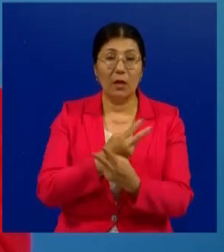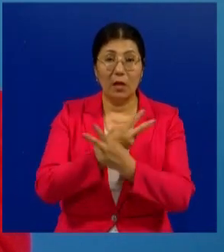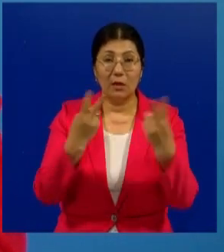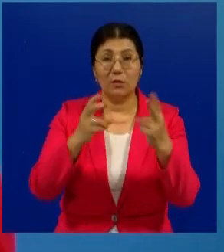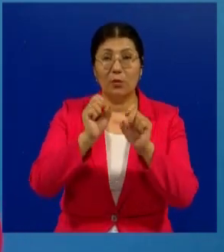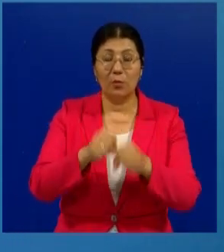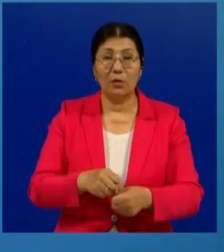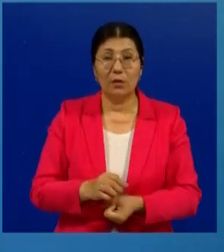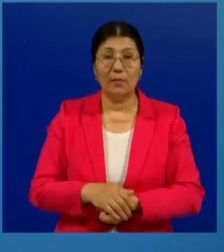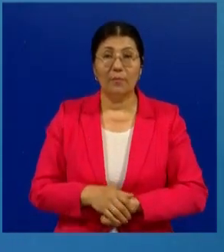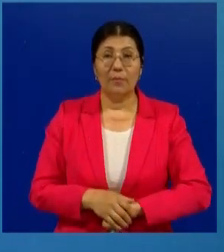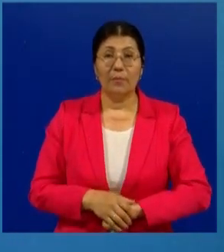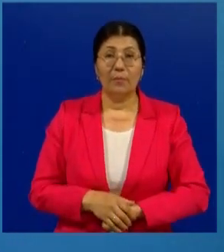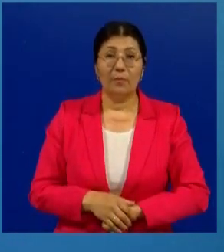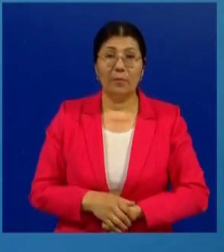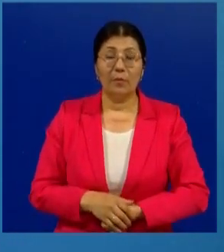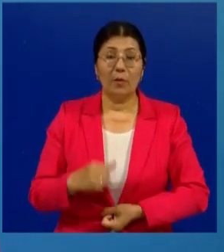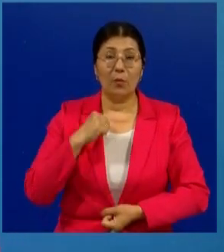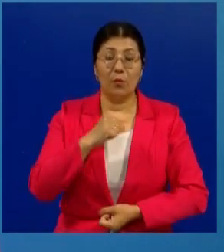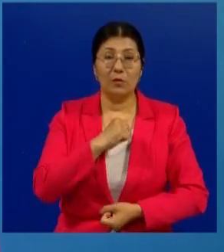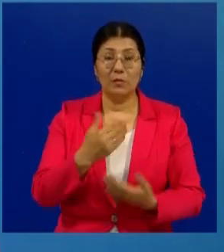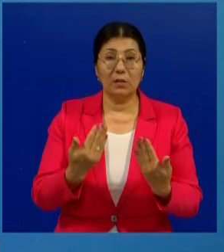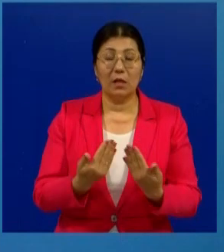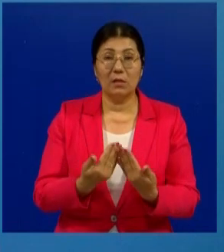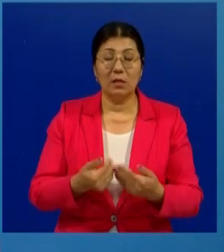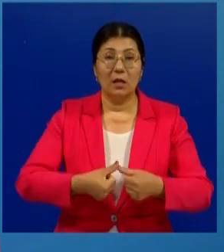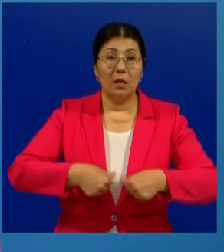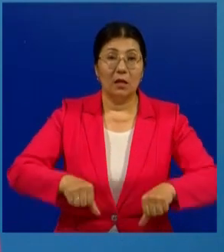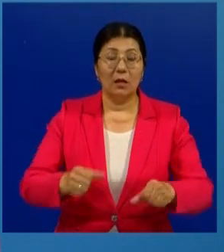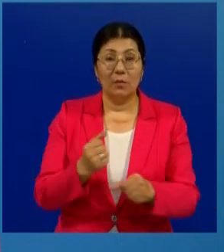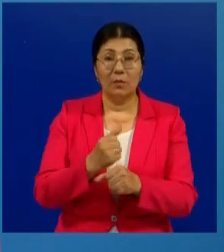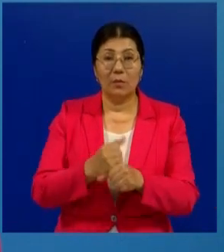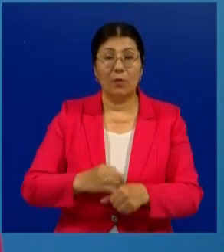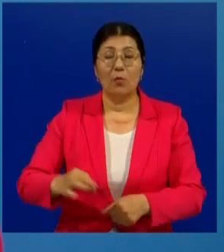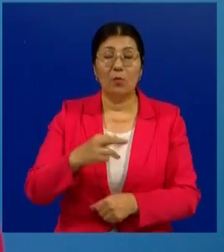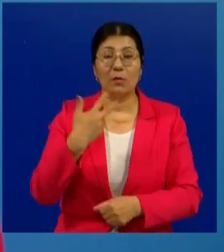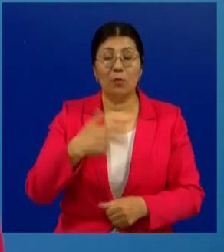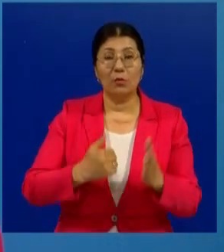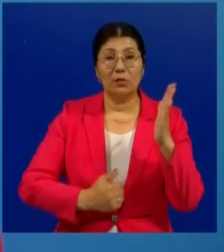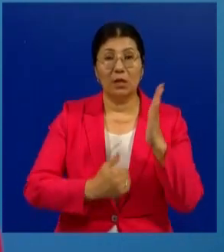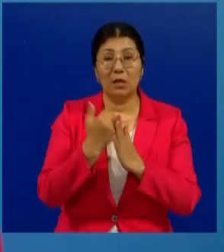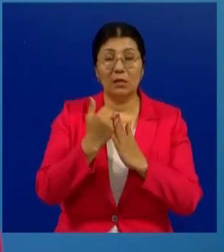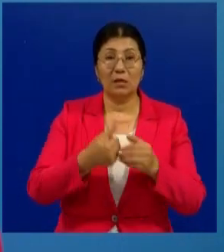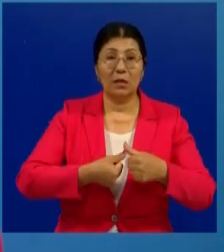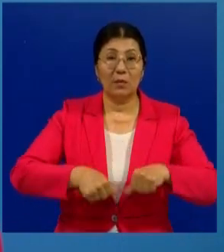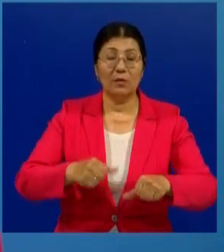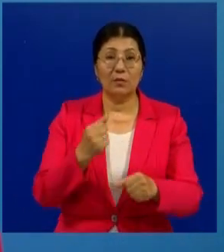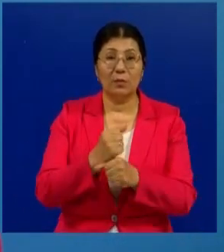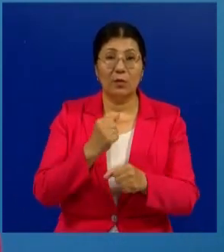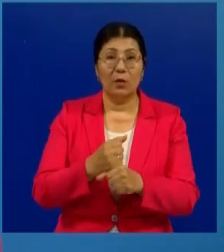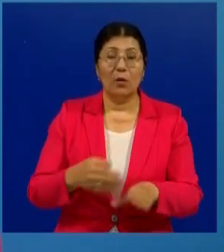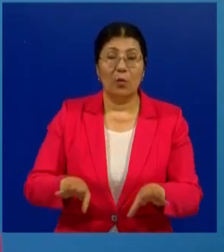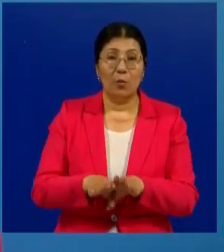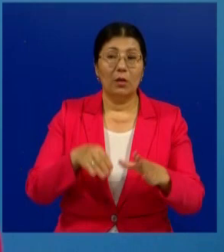болады. Енді тікелей өзіміз қазір комиссия мүшелері, мысалға облыста өзі 30-тан асам комиссия мүшелері жұмыс жасап жатыр.